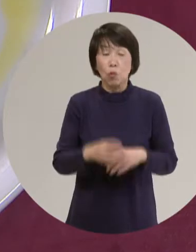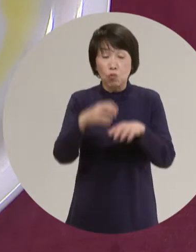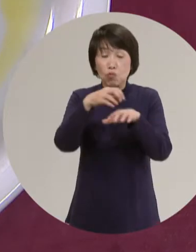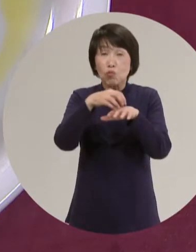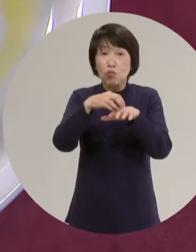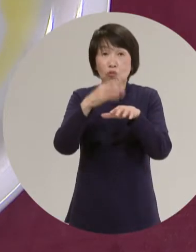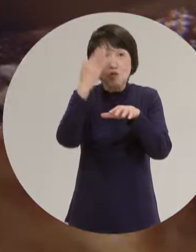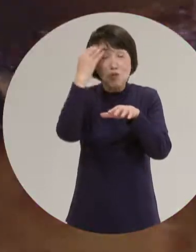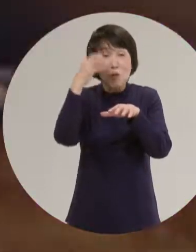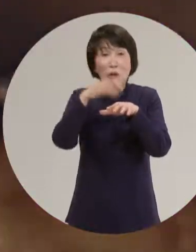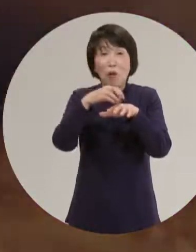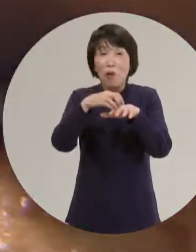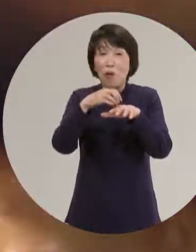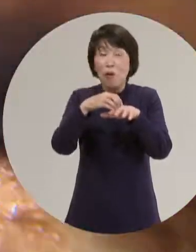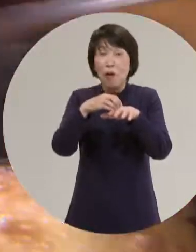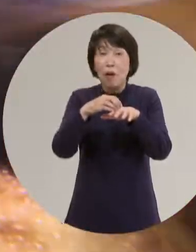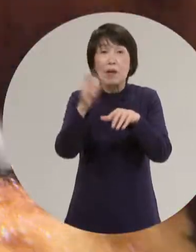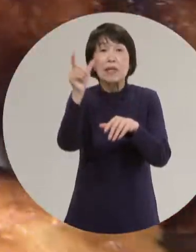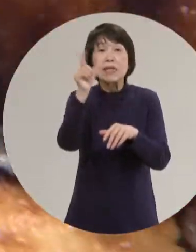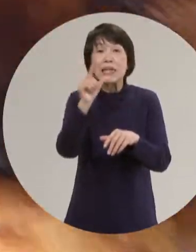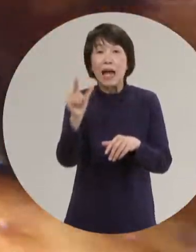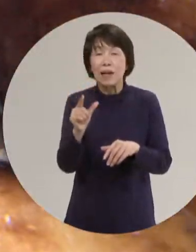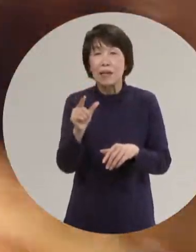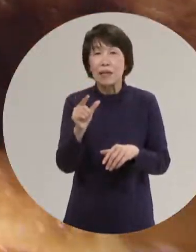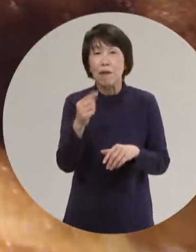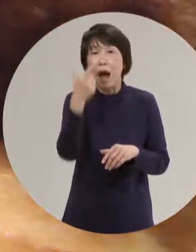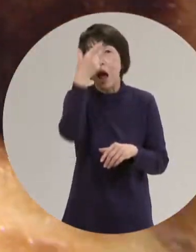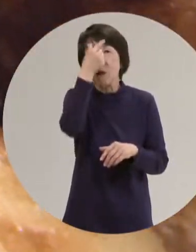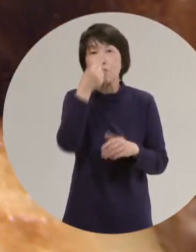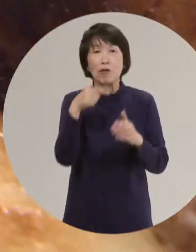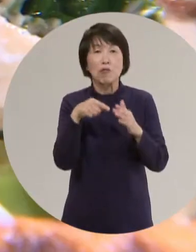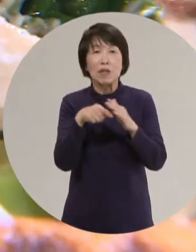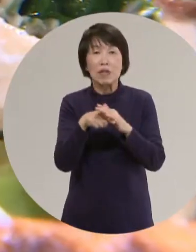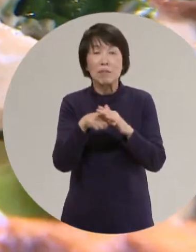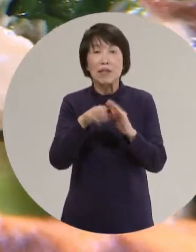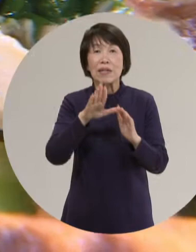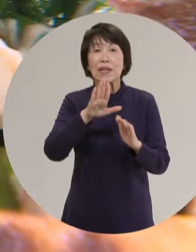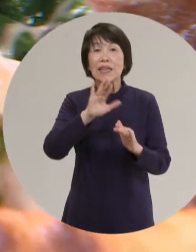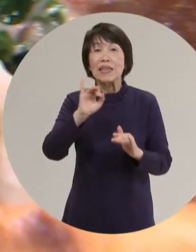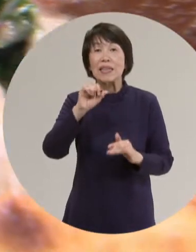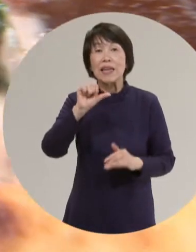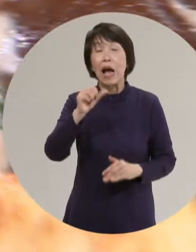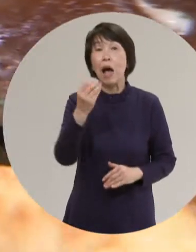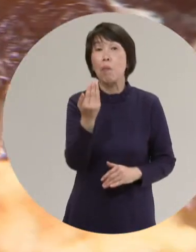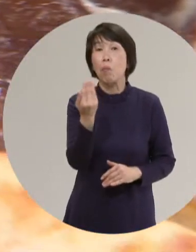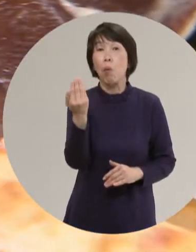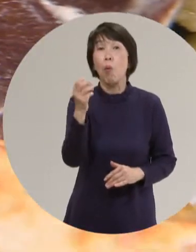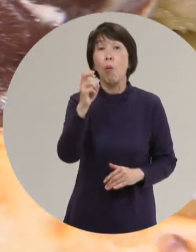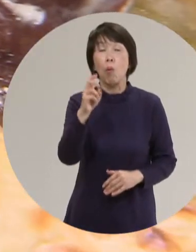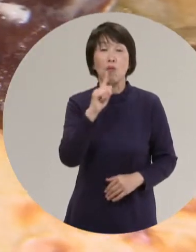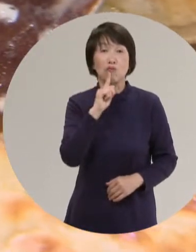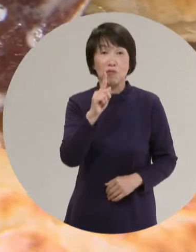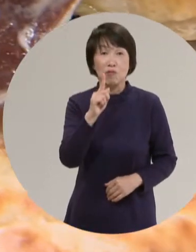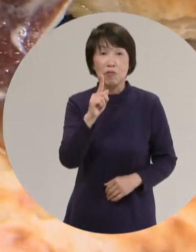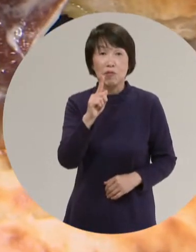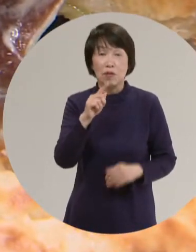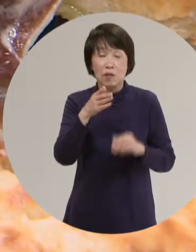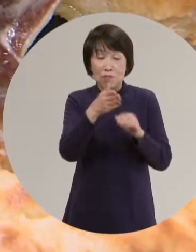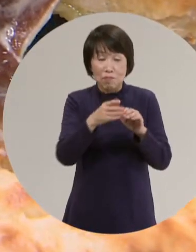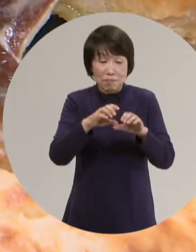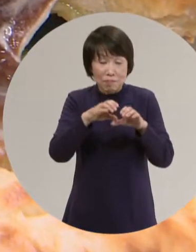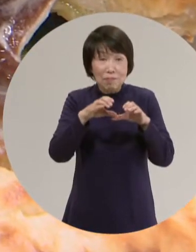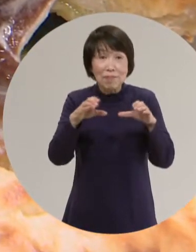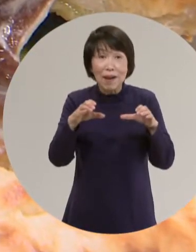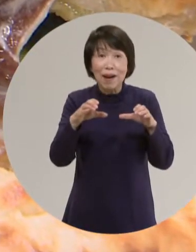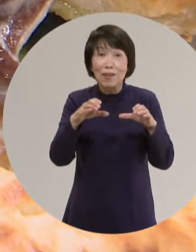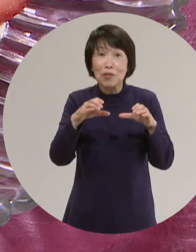法をイタリアでは悪魔を意味するディアボロと呼ぶそう。中から可愛い星型のお野菜